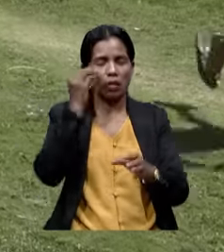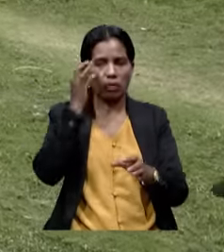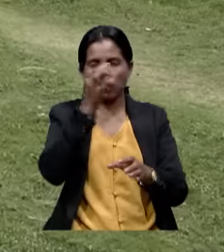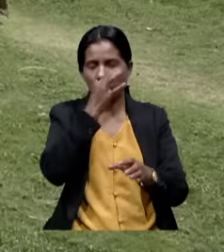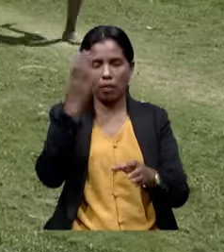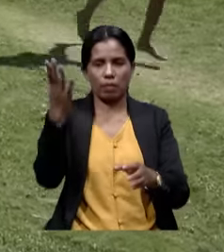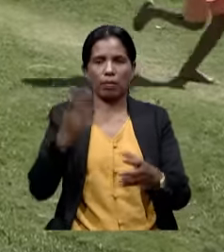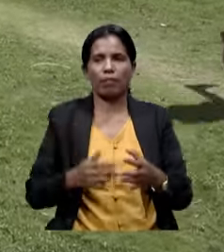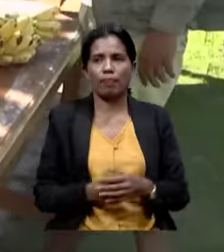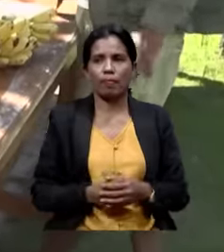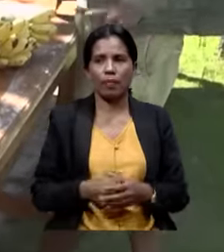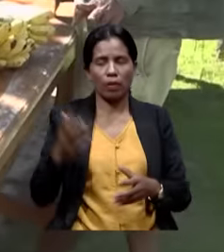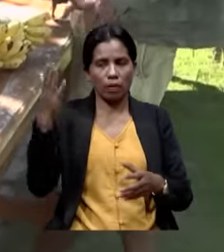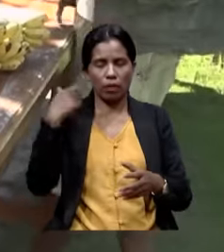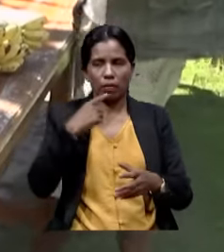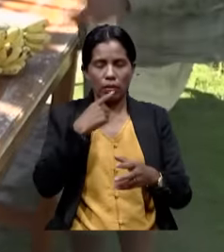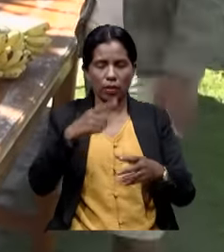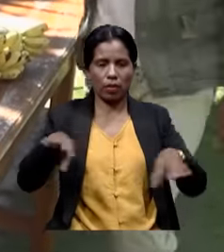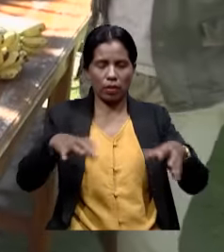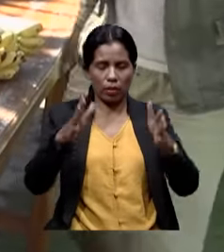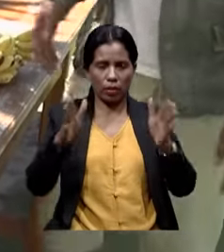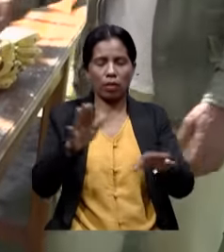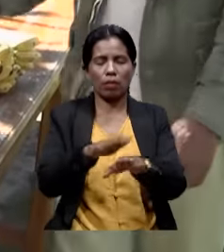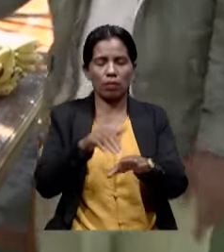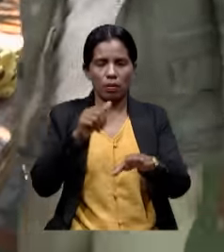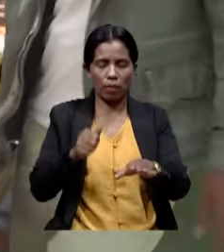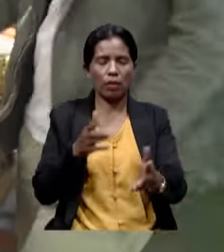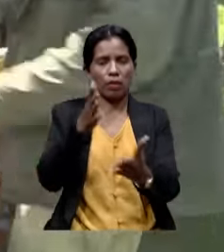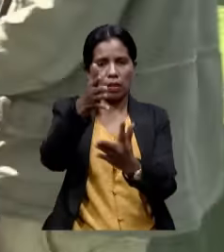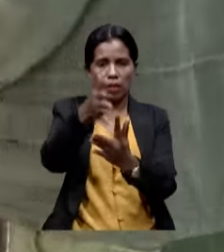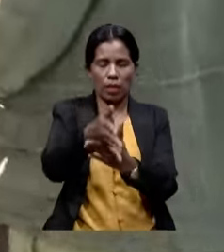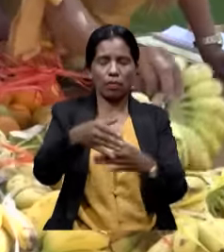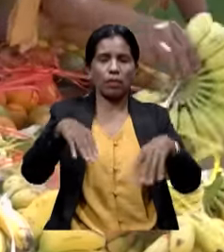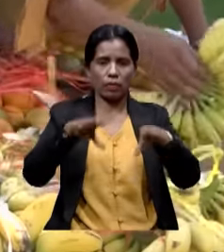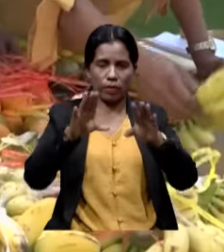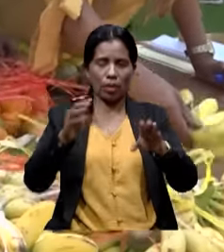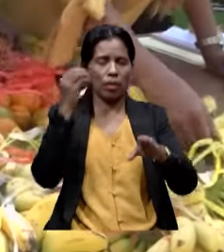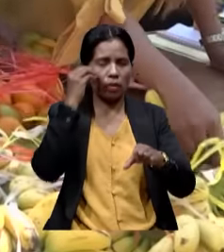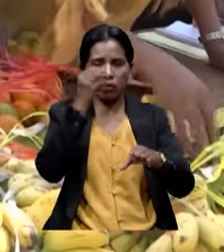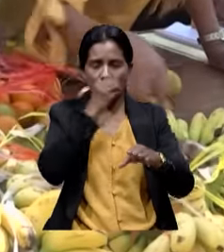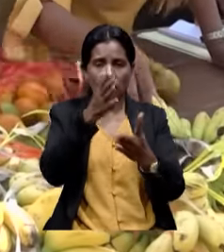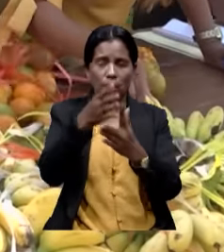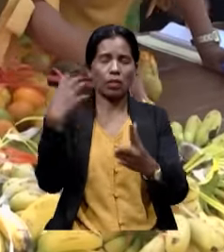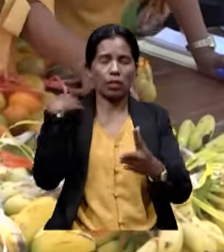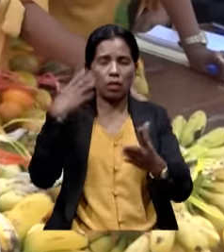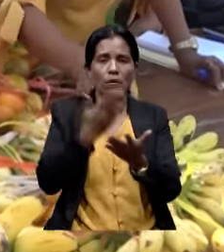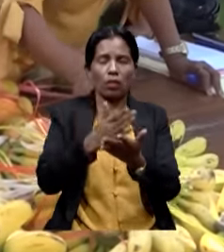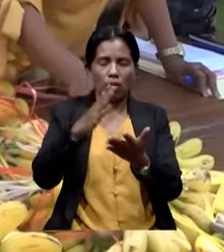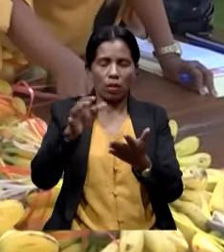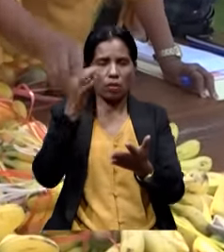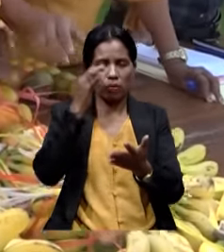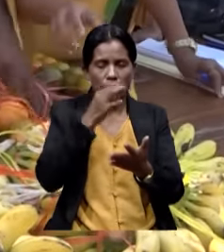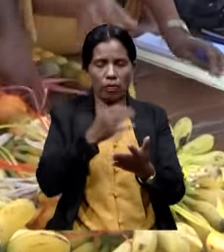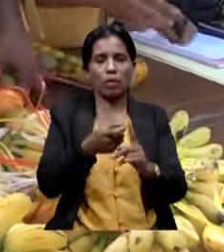Antes ne sef estado orienta ni funcionário convida a eleba sira tamai recinto palácio presidencial atu sosa e fuan fresco